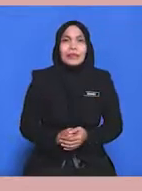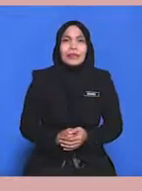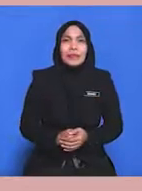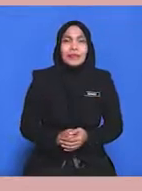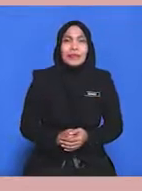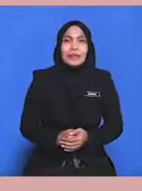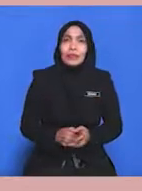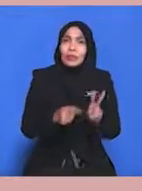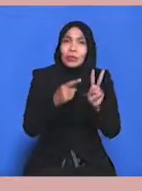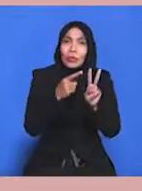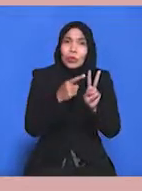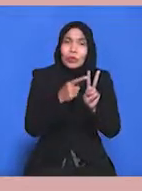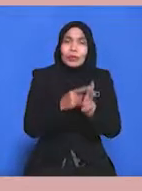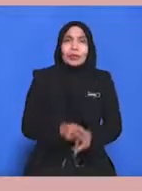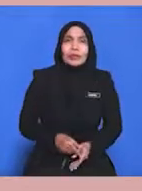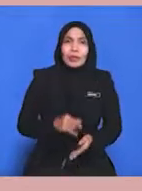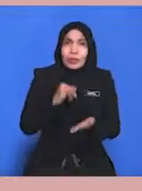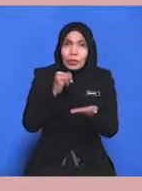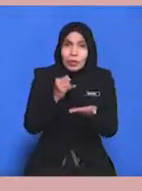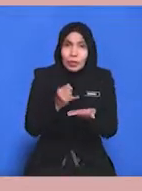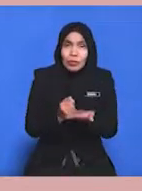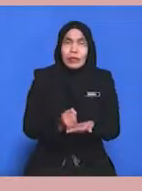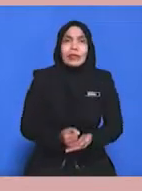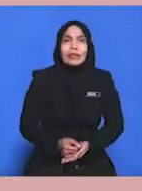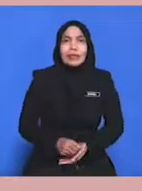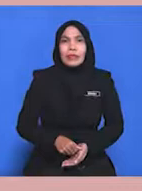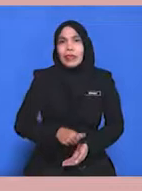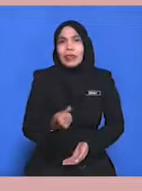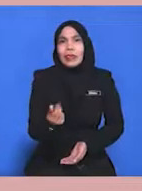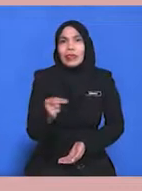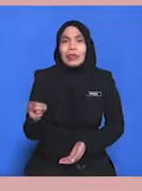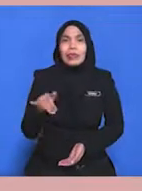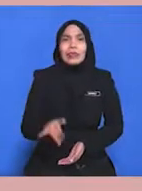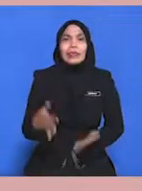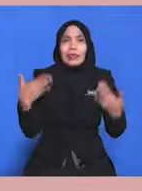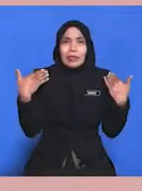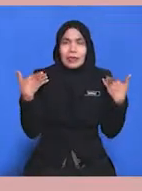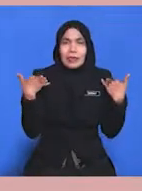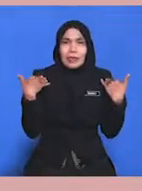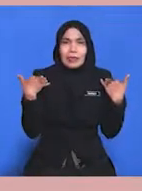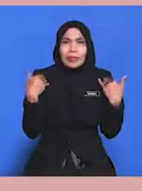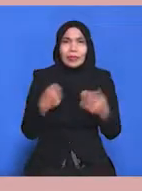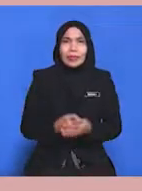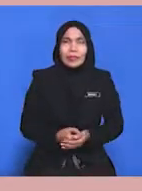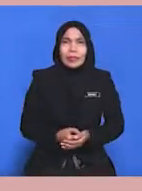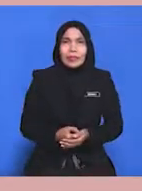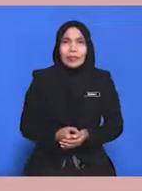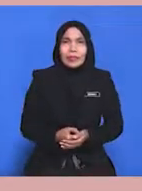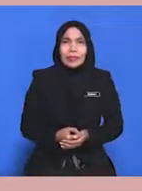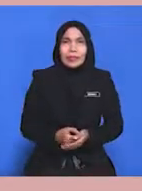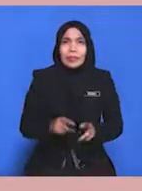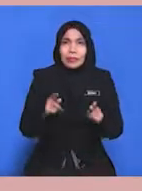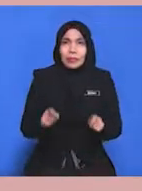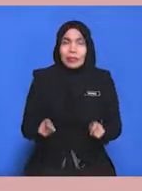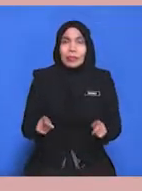Jumlah alatan yang ada, perkara ini penting kerana tanpa peralatan yang mencukupi dan dalam keadaan